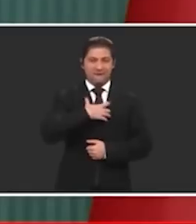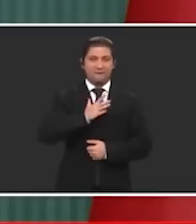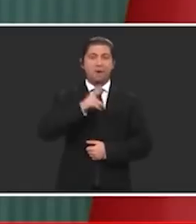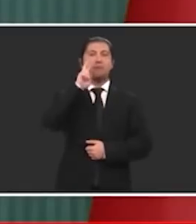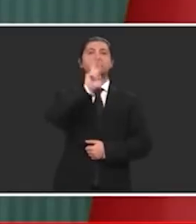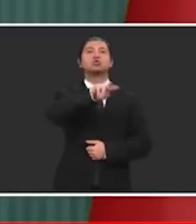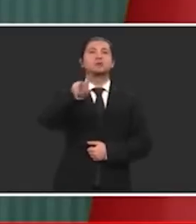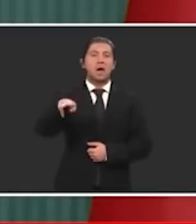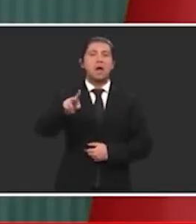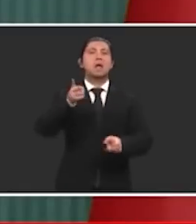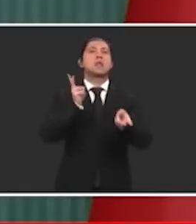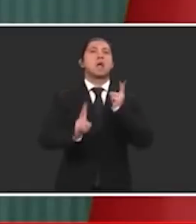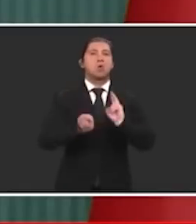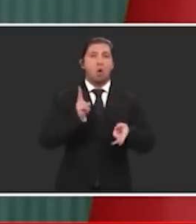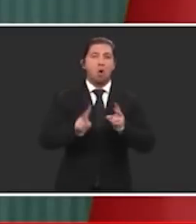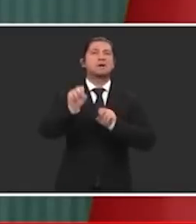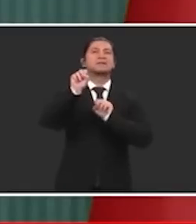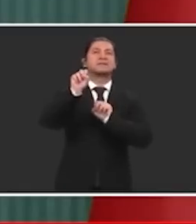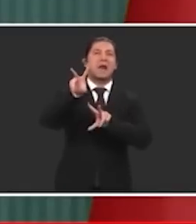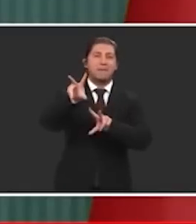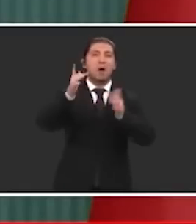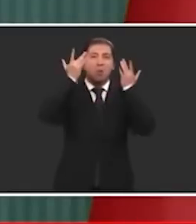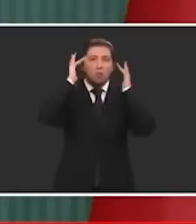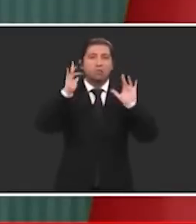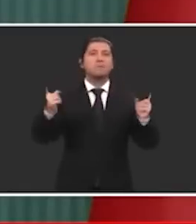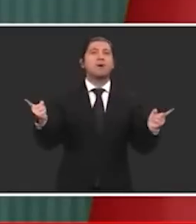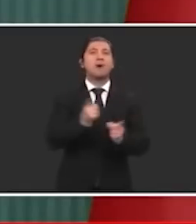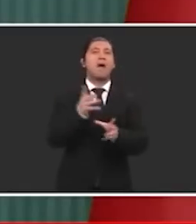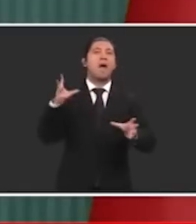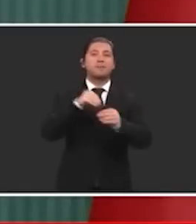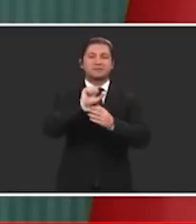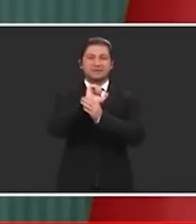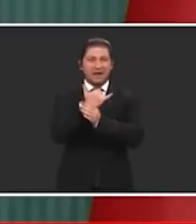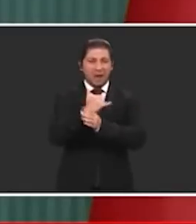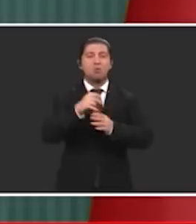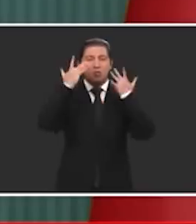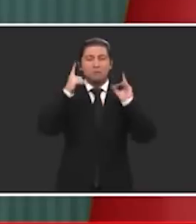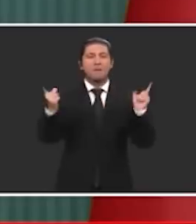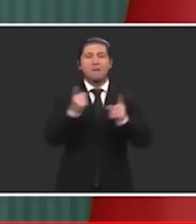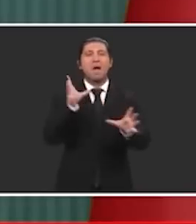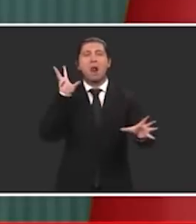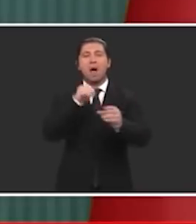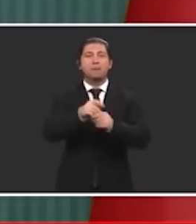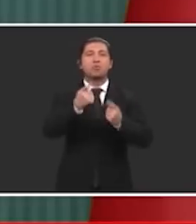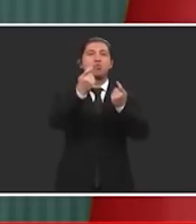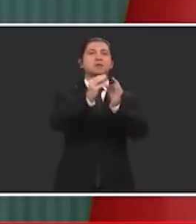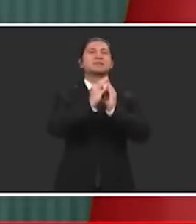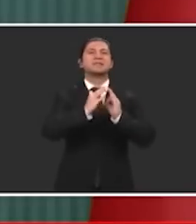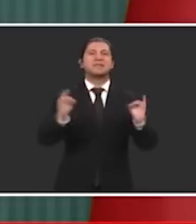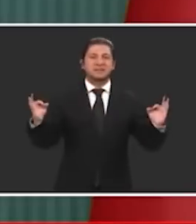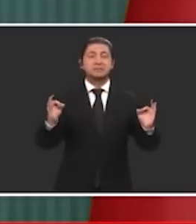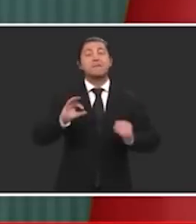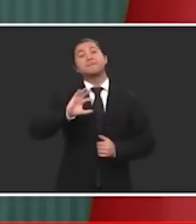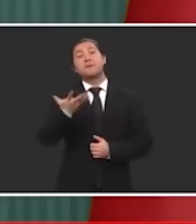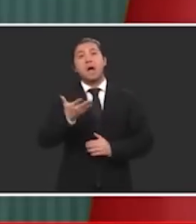müze, tiyatro, sinema gibi kültürel ve sanatsal etkinliklerden ücretsiz ya